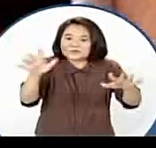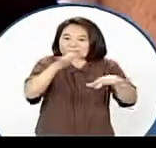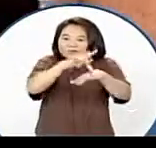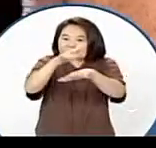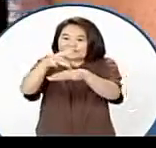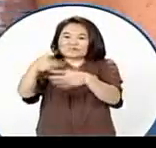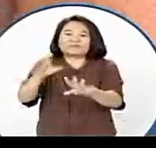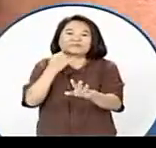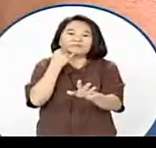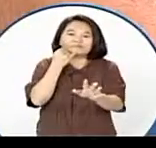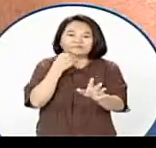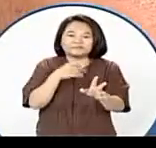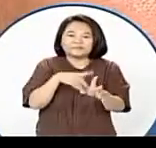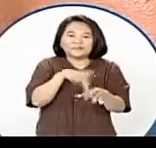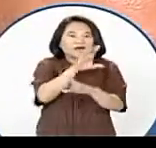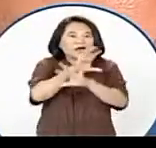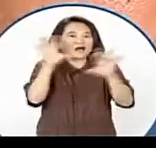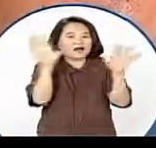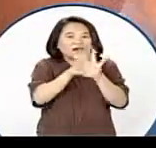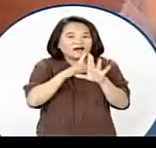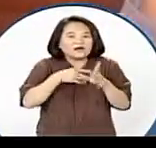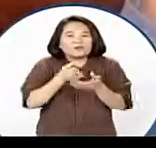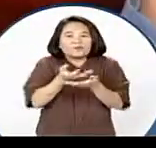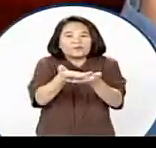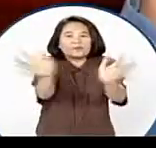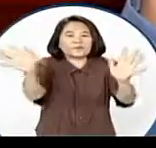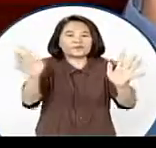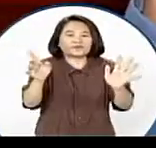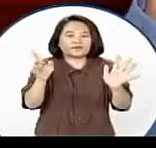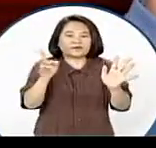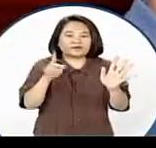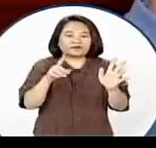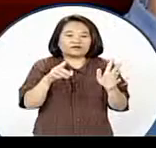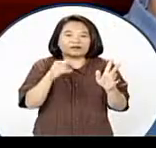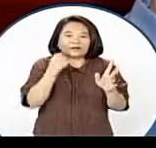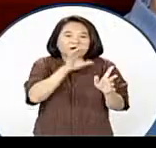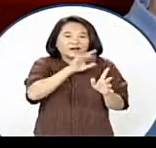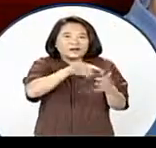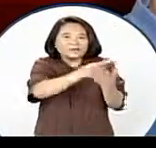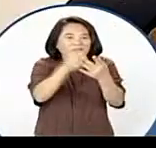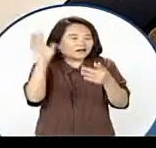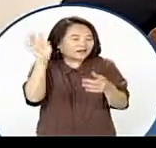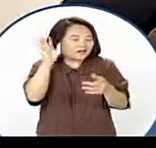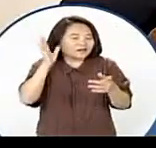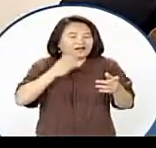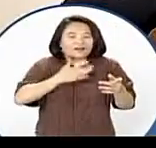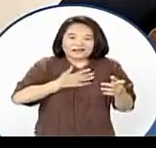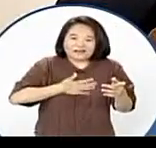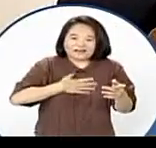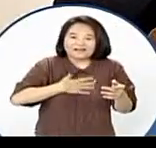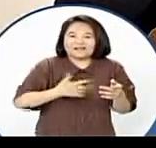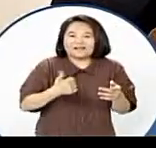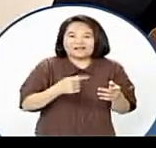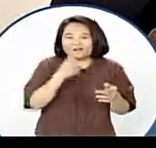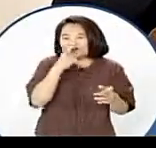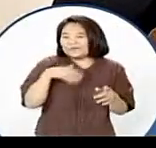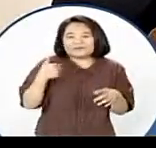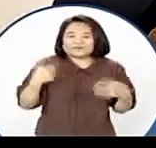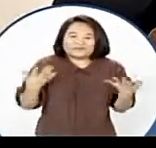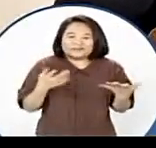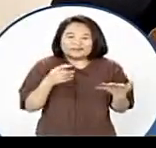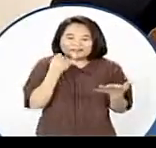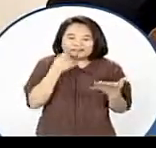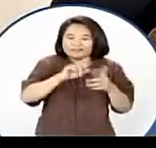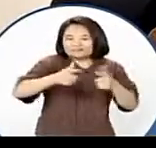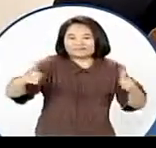歌声去传递一些，可能只是一个正向的讯息，或者是只是一个。安抚人的力量，我不知道，它可以是各